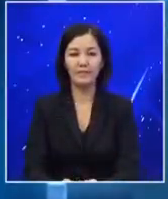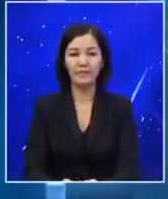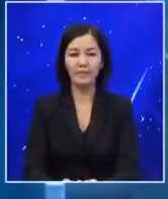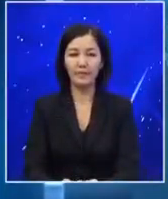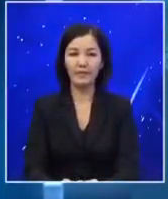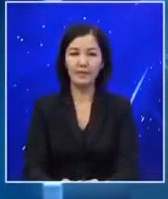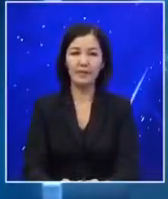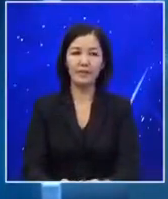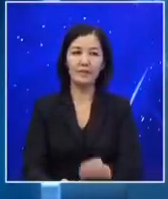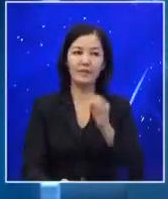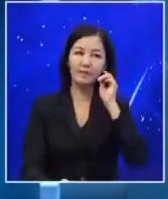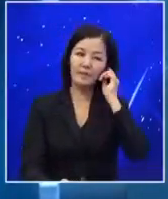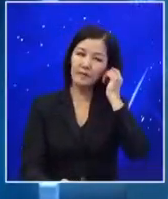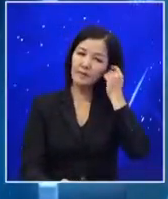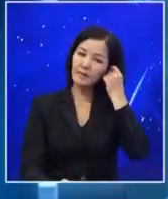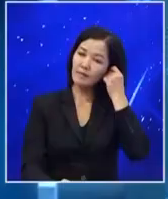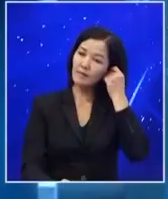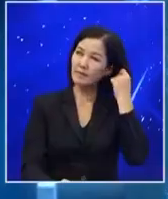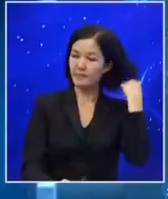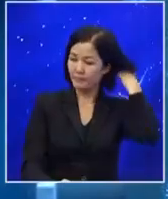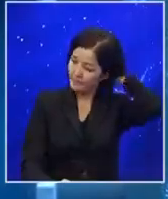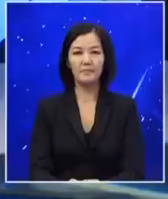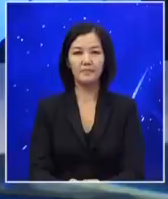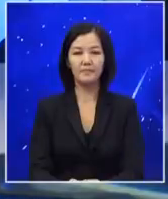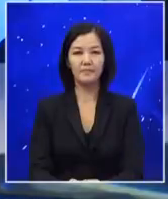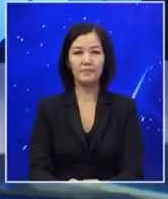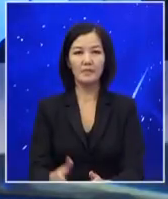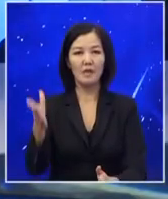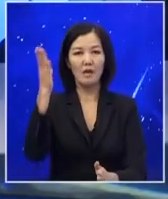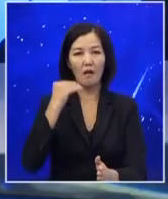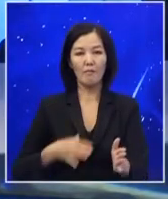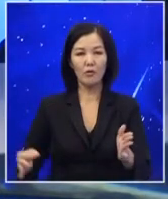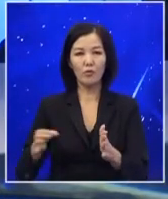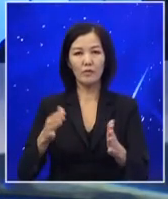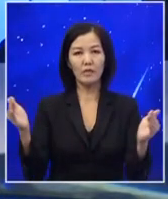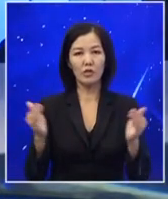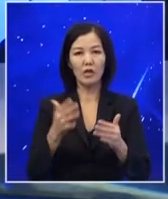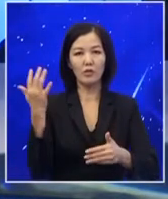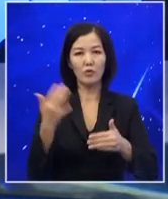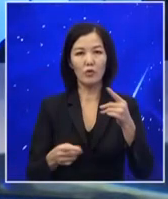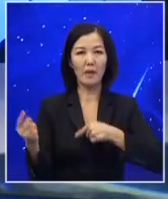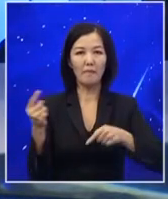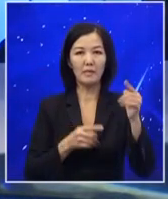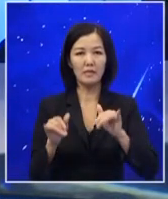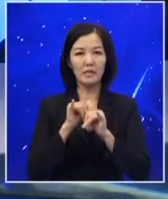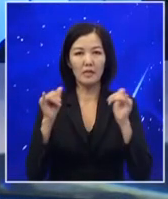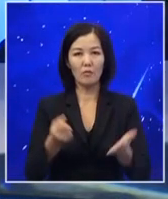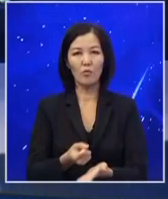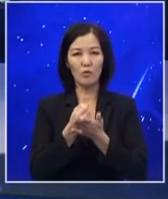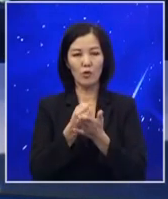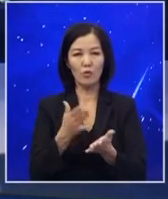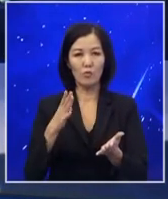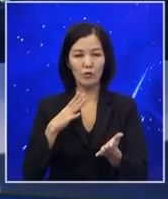Мадина Берқызы, Жасұлан Шыңгенже, Жетісу телеарнасы. Өңірде шағын және орта бизнесті дамытуға қолдау